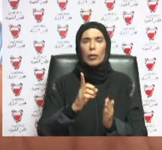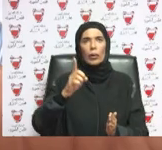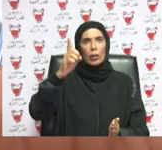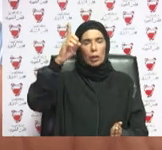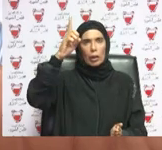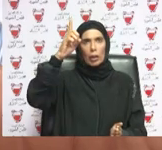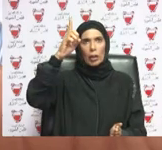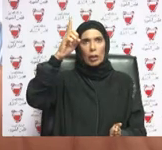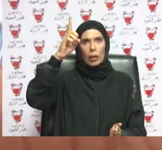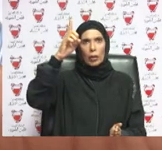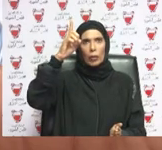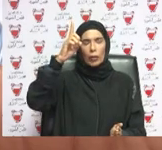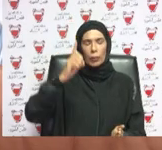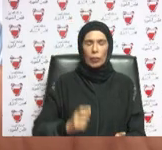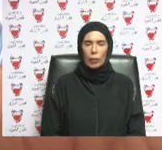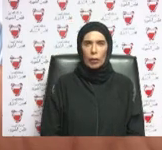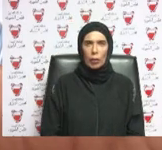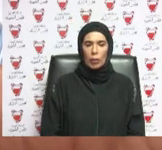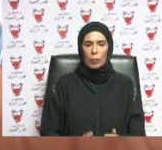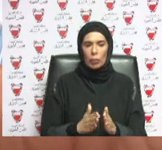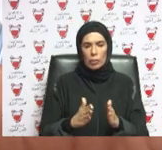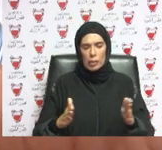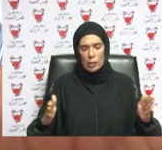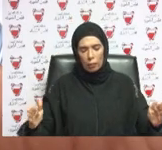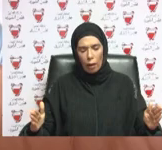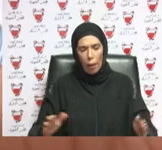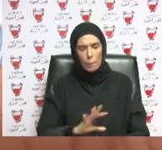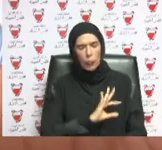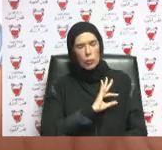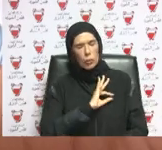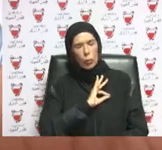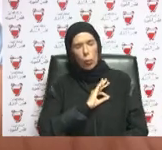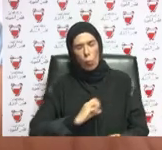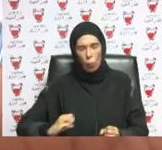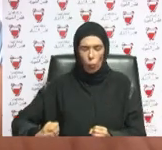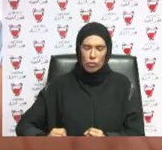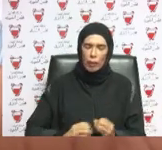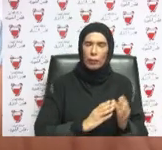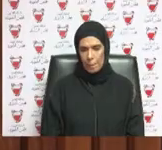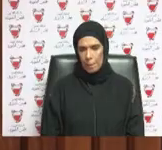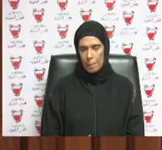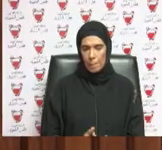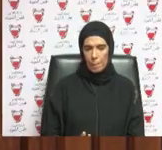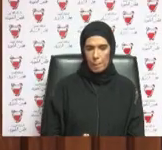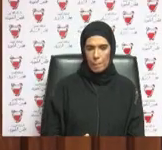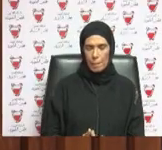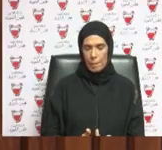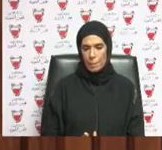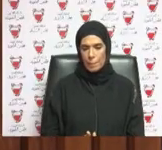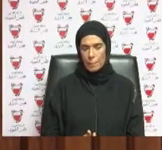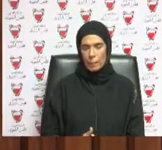القدير أن يتقمد الراحل الكبير بواسع رحمته ويسكنه فسيح جناته.